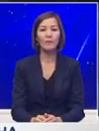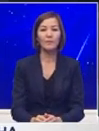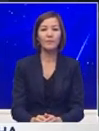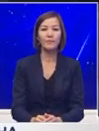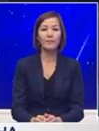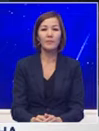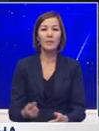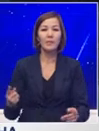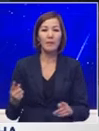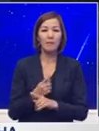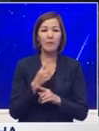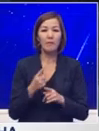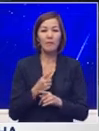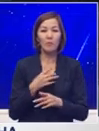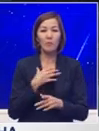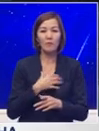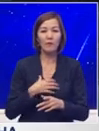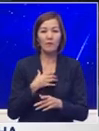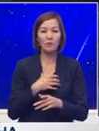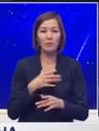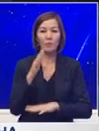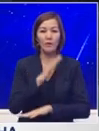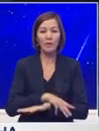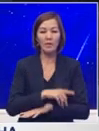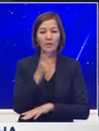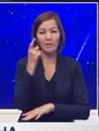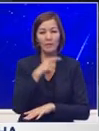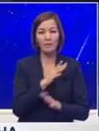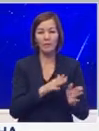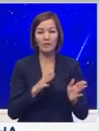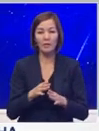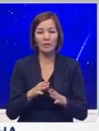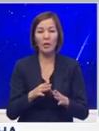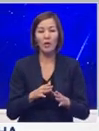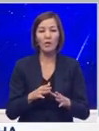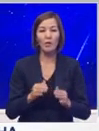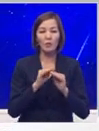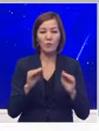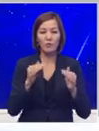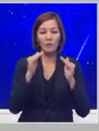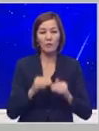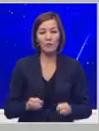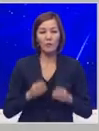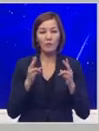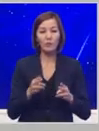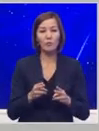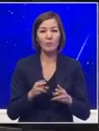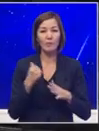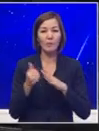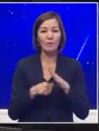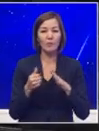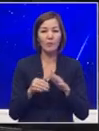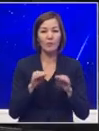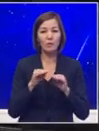в первую очередь нужно навести порядок и дисциплину в стране снизить уровень преступности решить вопрос с безработицей поднять